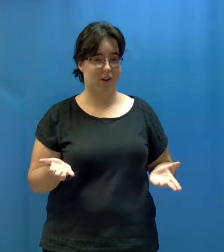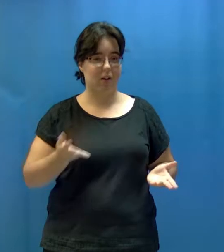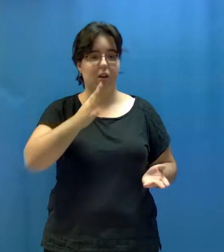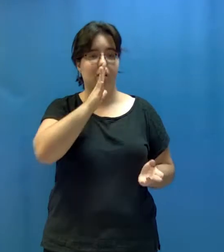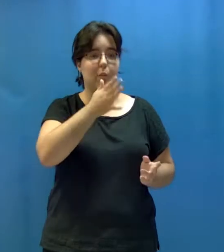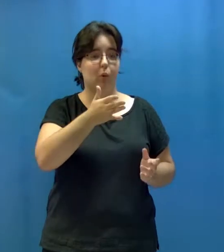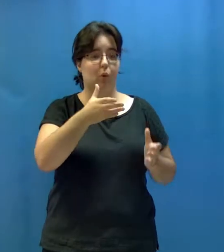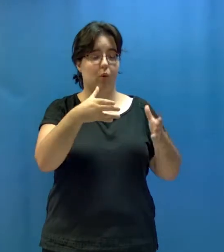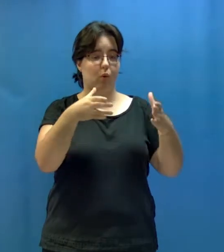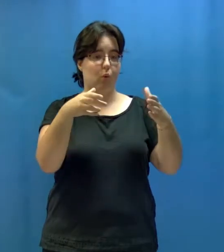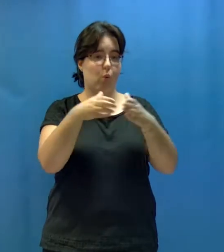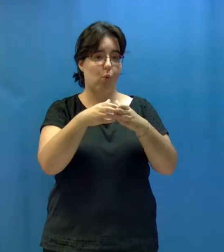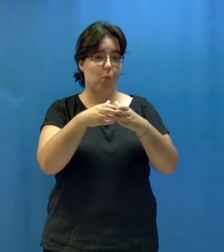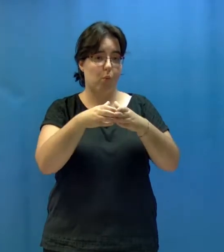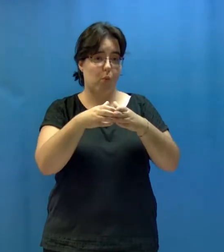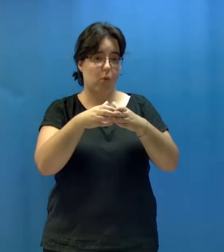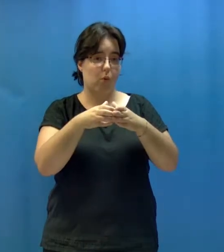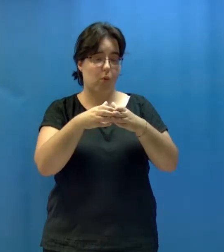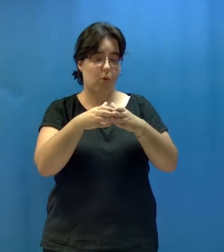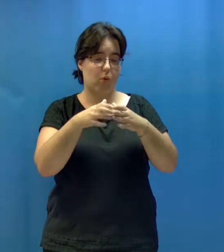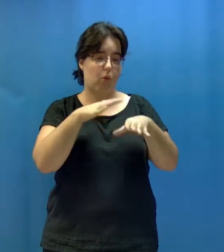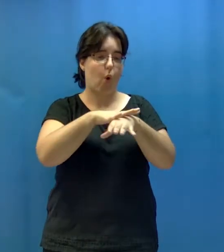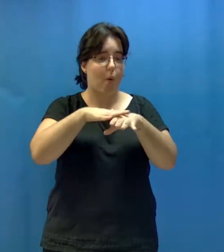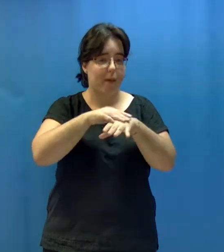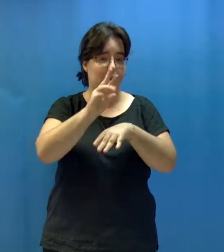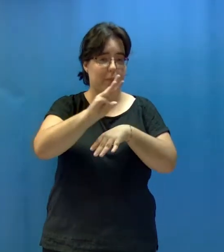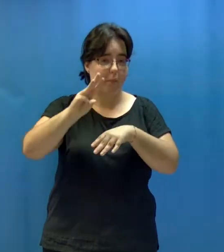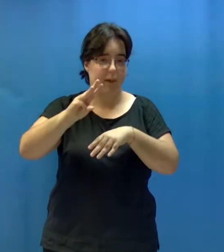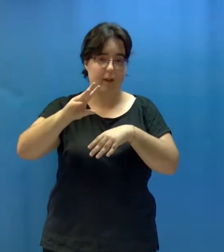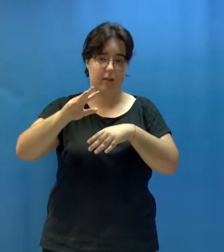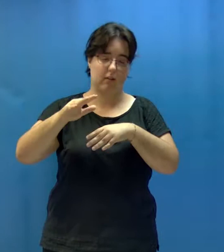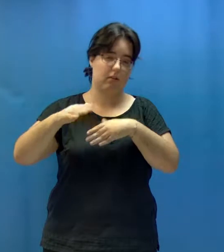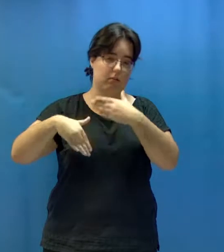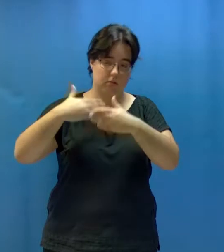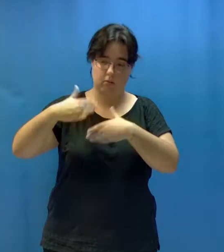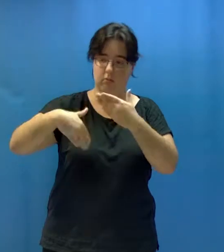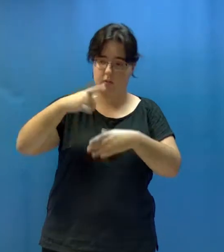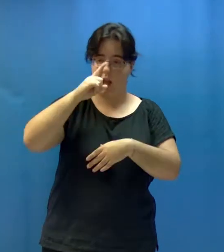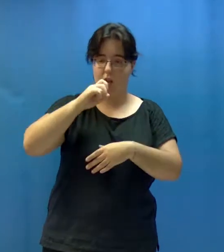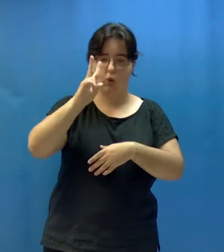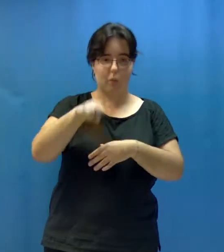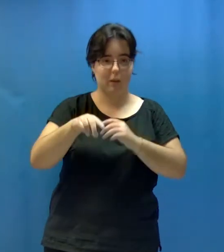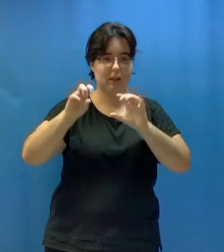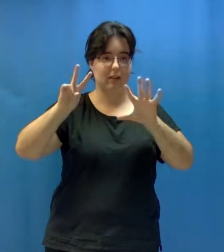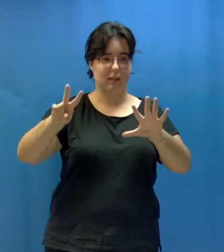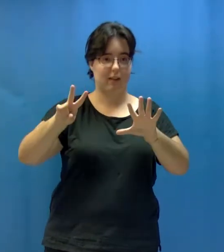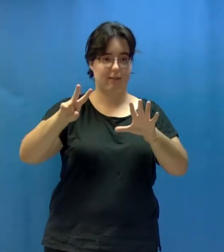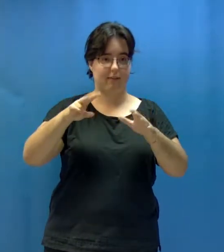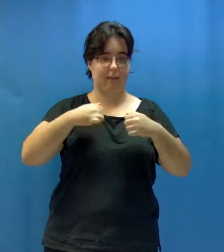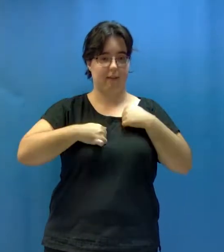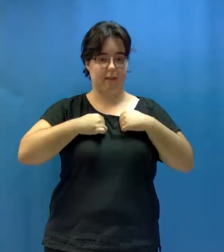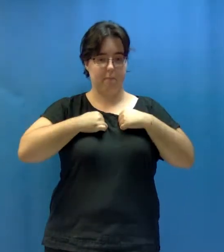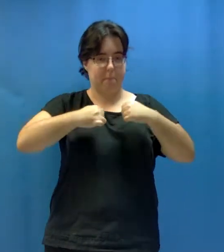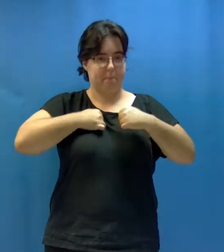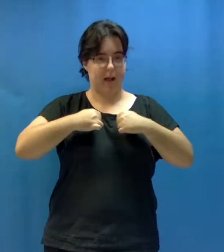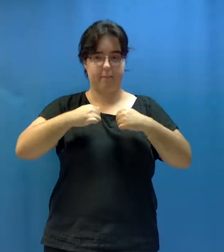grup, després que successius governs del Partit Popular començaren el 2007 a instal·lar desfibriladors en llocs municipals amb gran